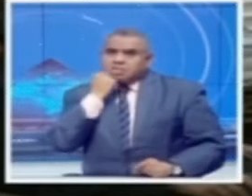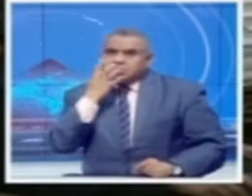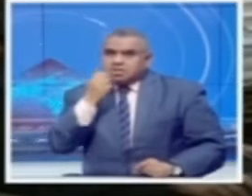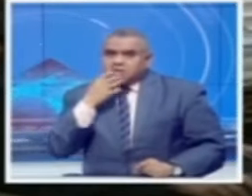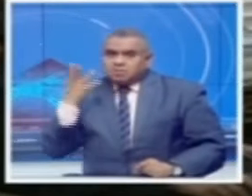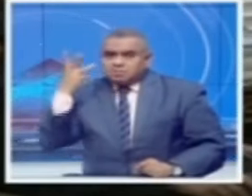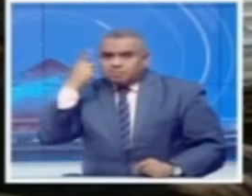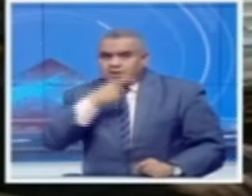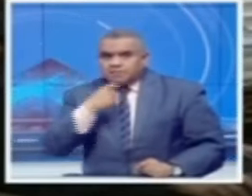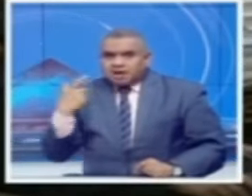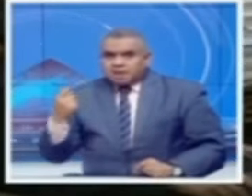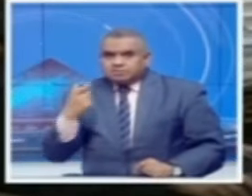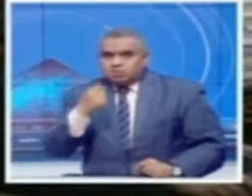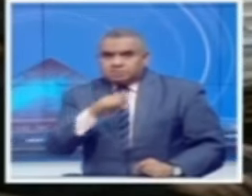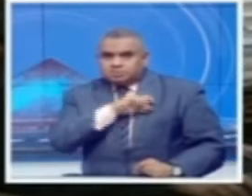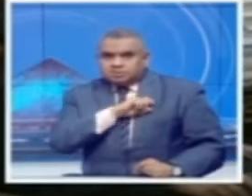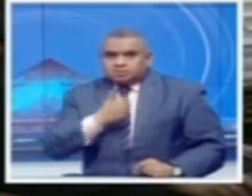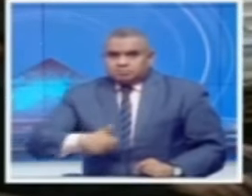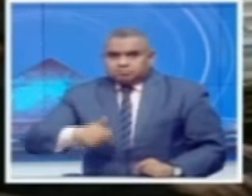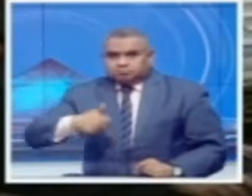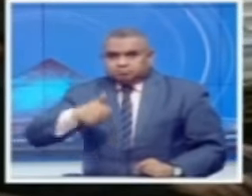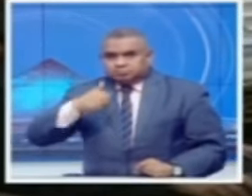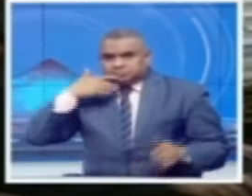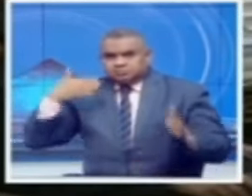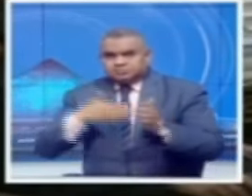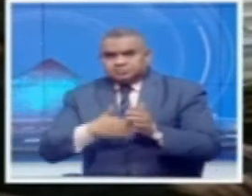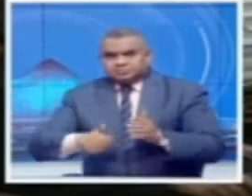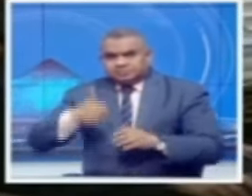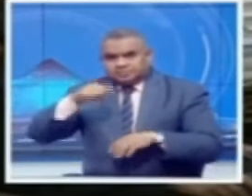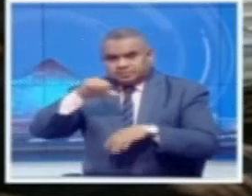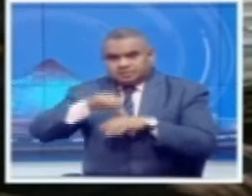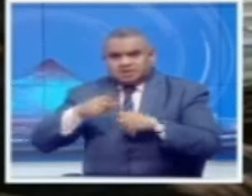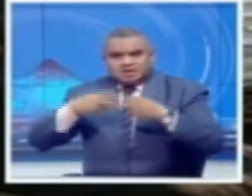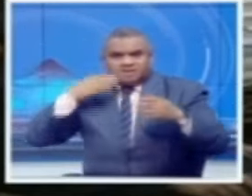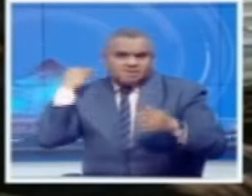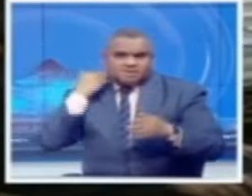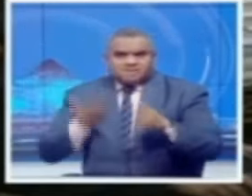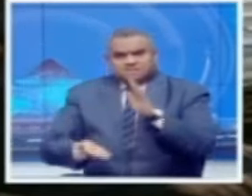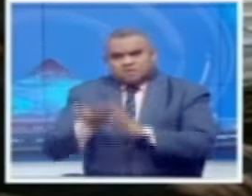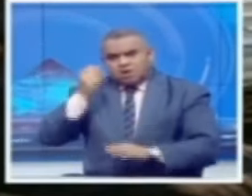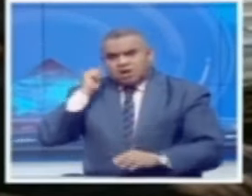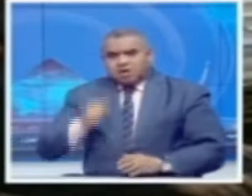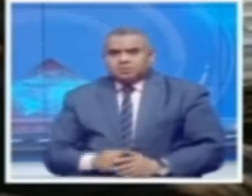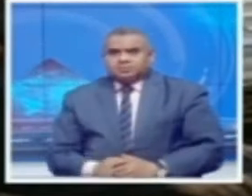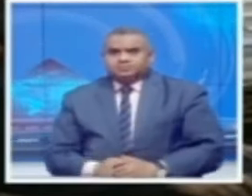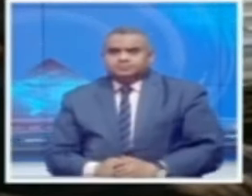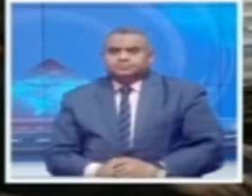هناك 155 طالب وطالبة حصلوا على الدرجة النهائية بالقاهرة.